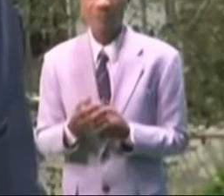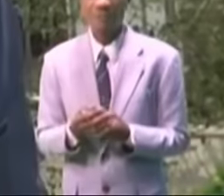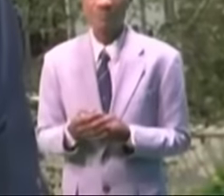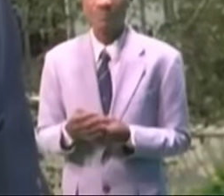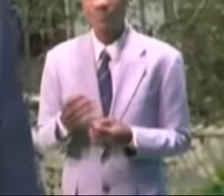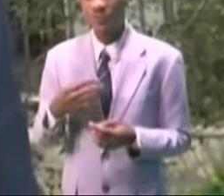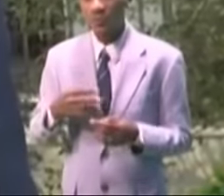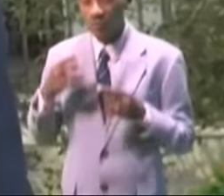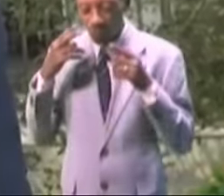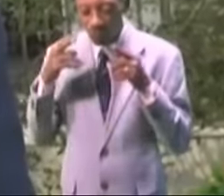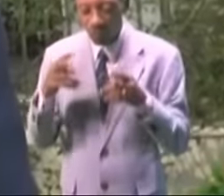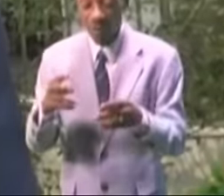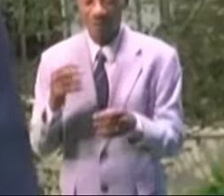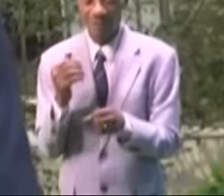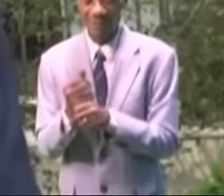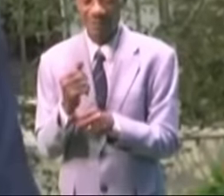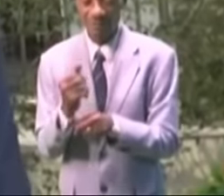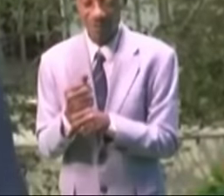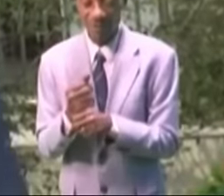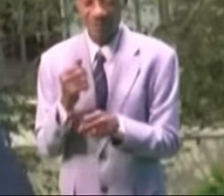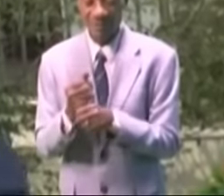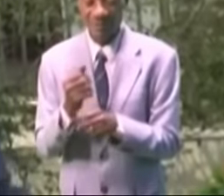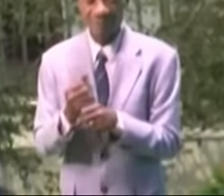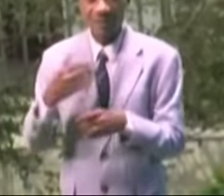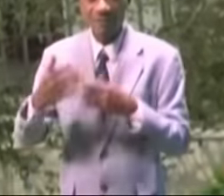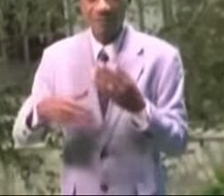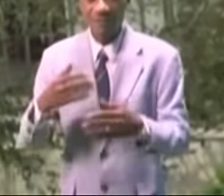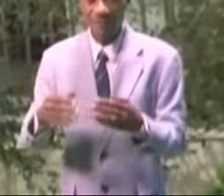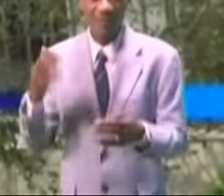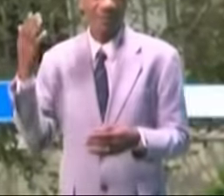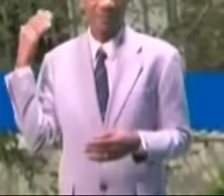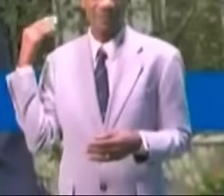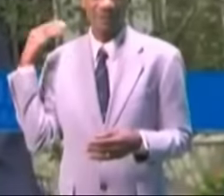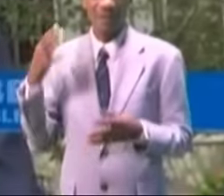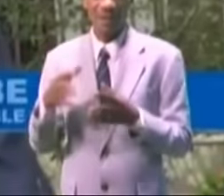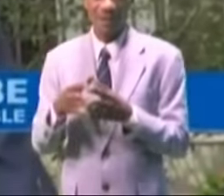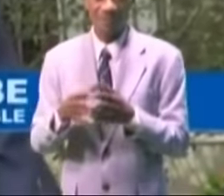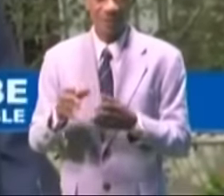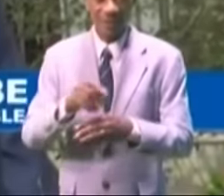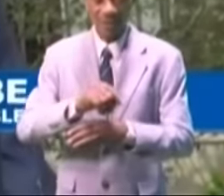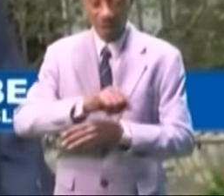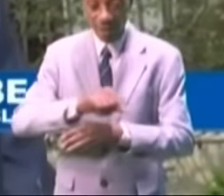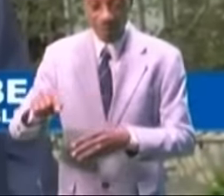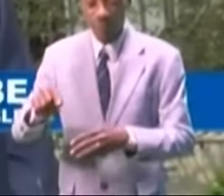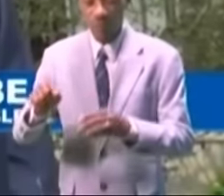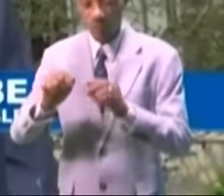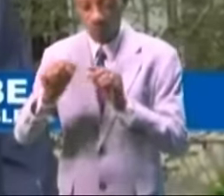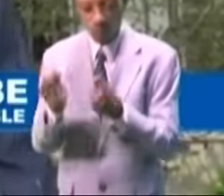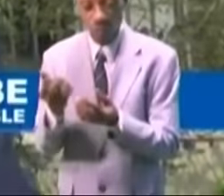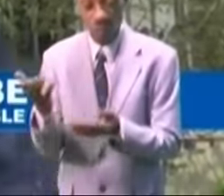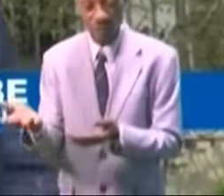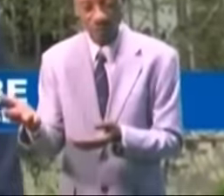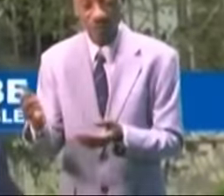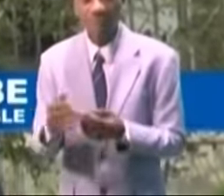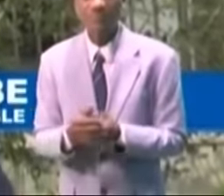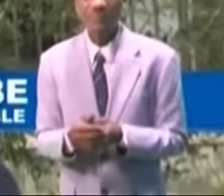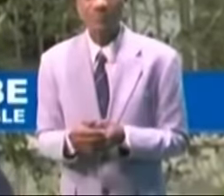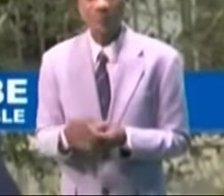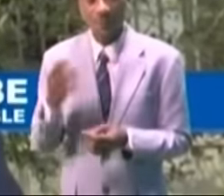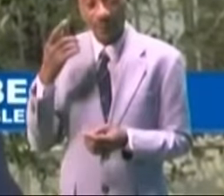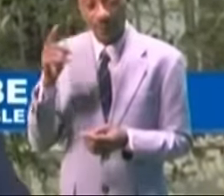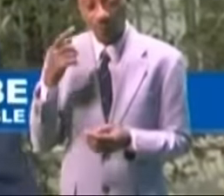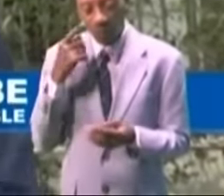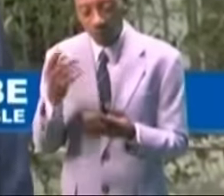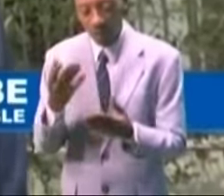le plan du travail qui a été élaboré par l'agence d'exécution. Si ça se trouve dans la ligne du document du